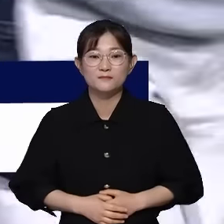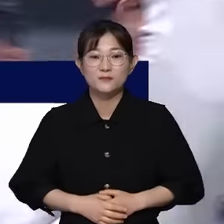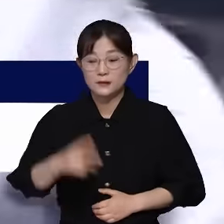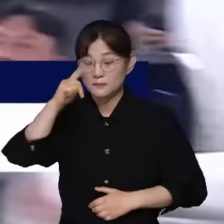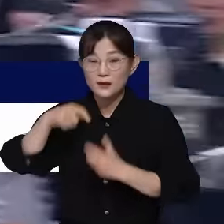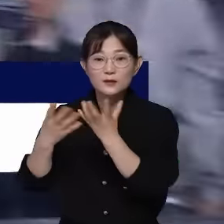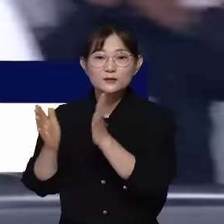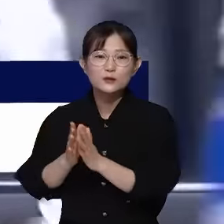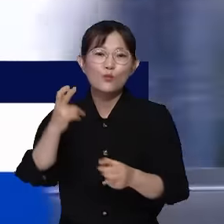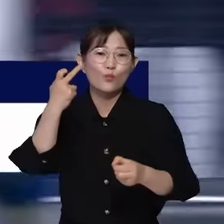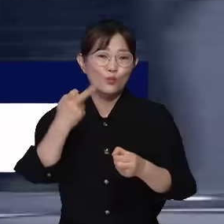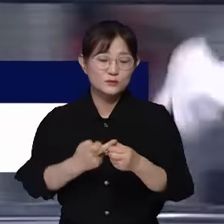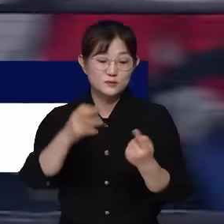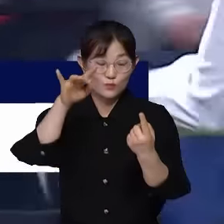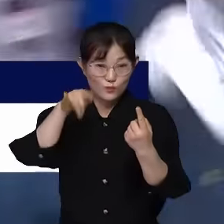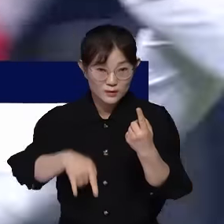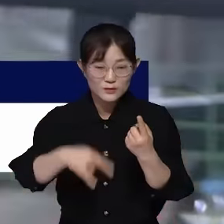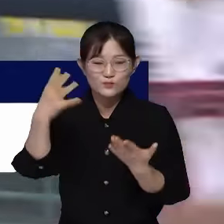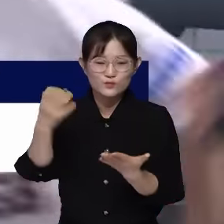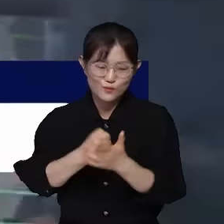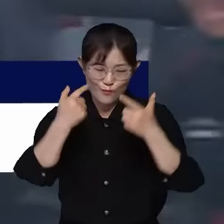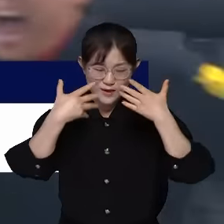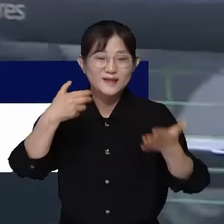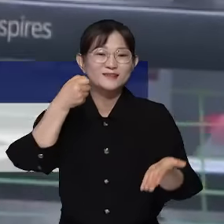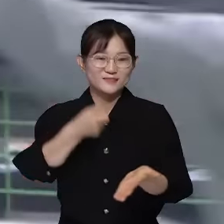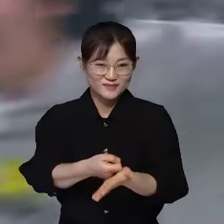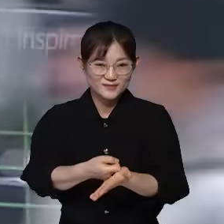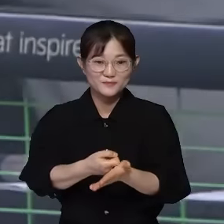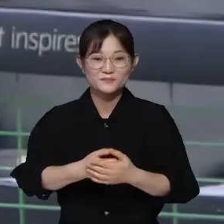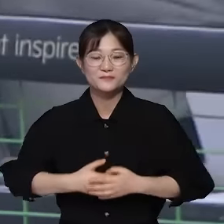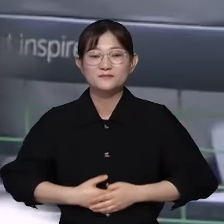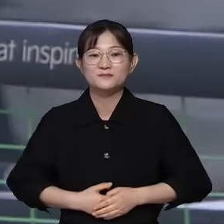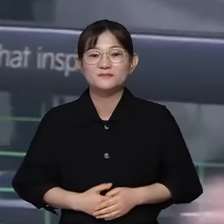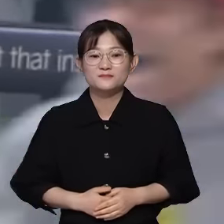호랑이 군단의 12번째 우승이 확정되는 순간입니다.